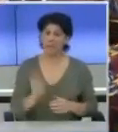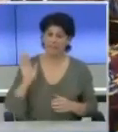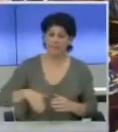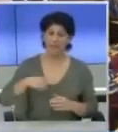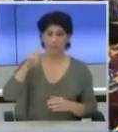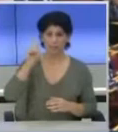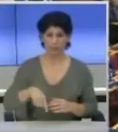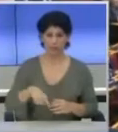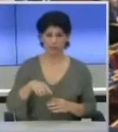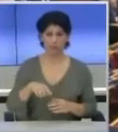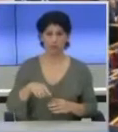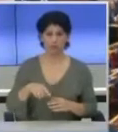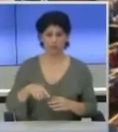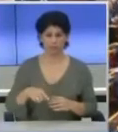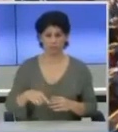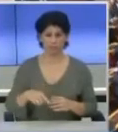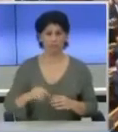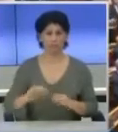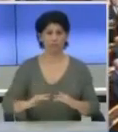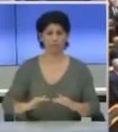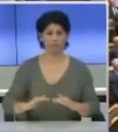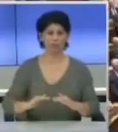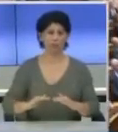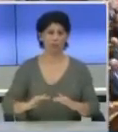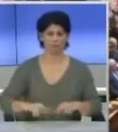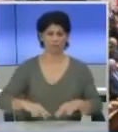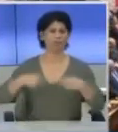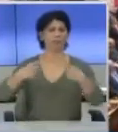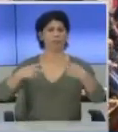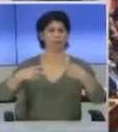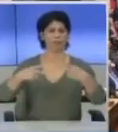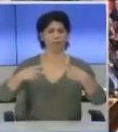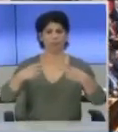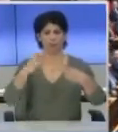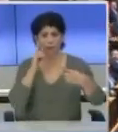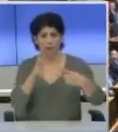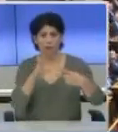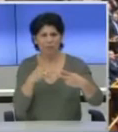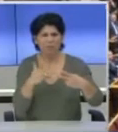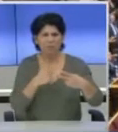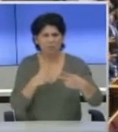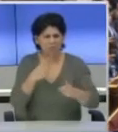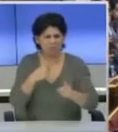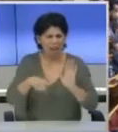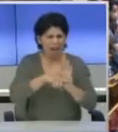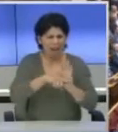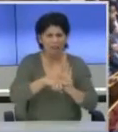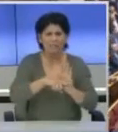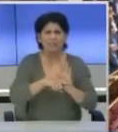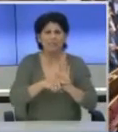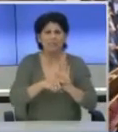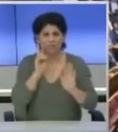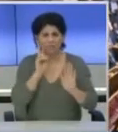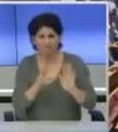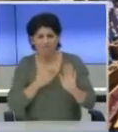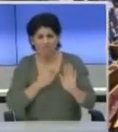τελευταίες μέρες έβγαλαν στην επιφάνεια μία μίζερη επικαιρότητα, το διαπίστωσα κι